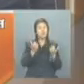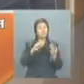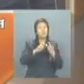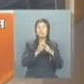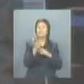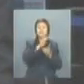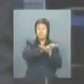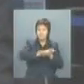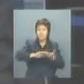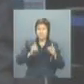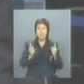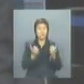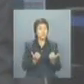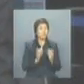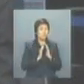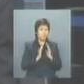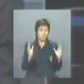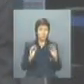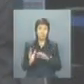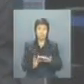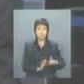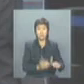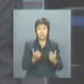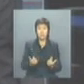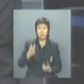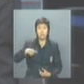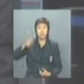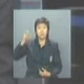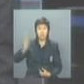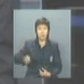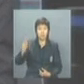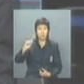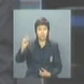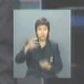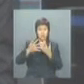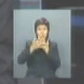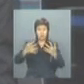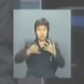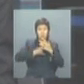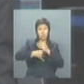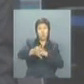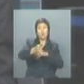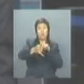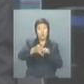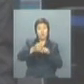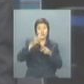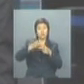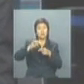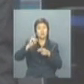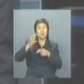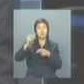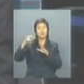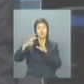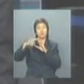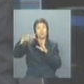ณสภาค่ะวันนี้ศาลอนุมัติปล่อยตัวชั่วคราวนายจตุพรพรมพันธ์นะคะผู้ต้องหาในคดีร่วมกันก่อการร้าย